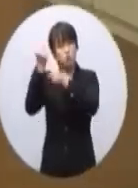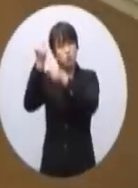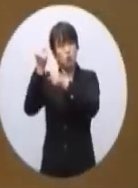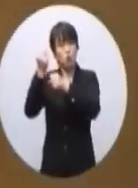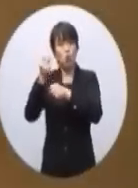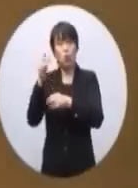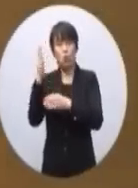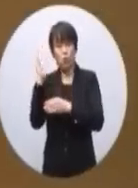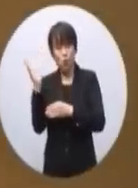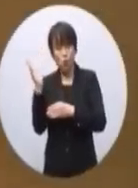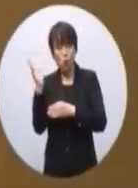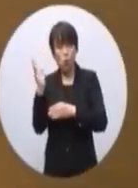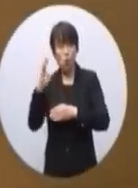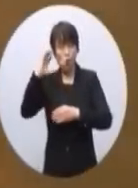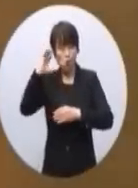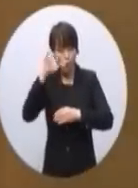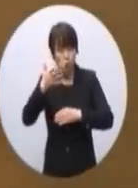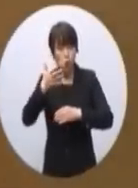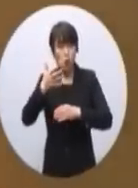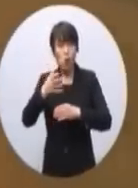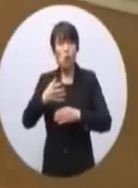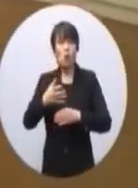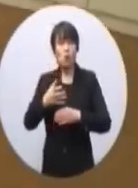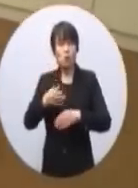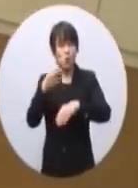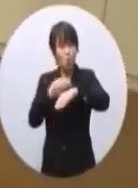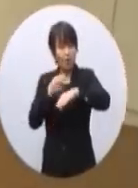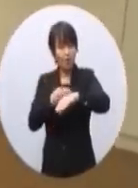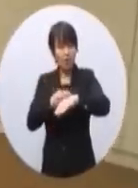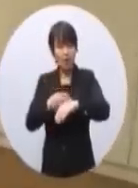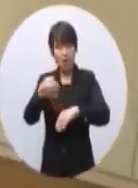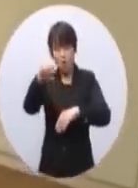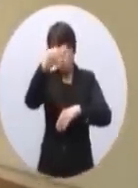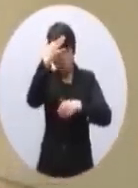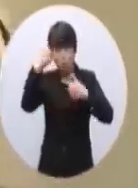この華麗なボールさばき、プロ顔負けぞよ。